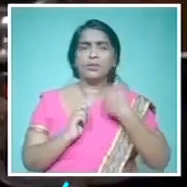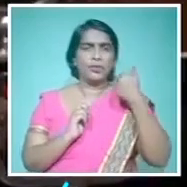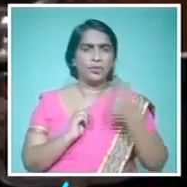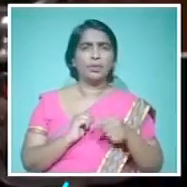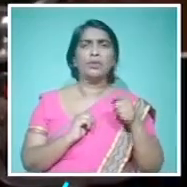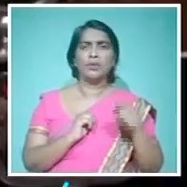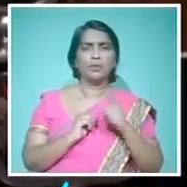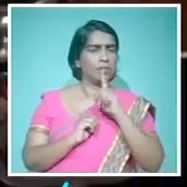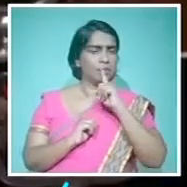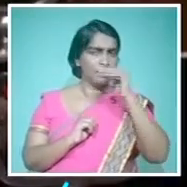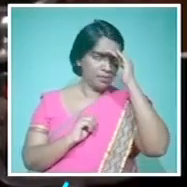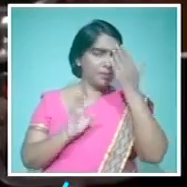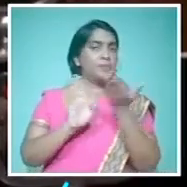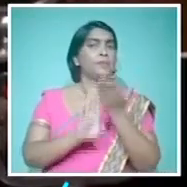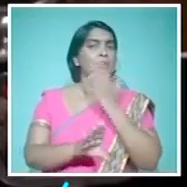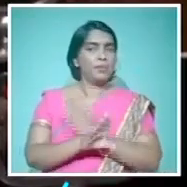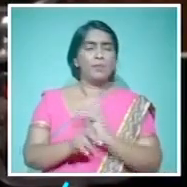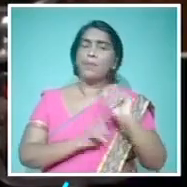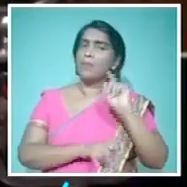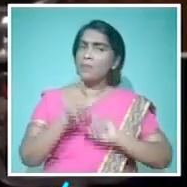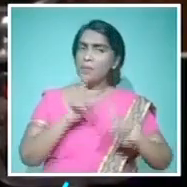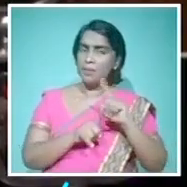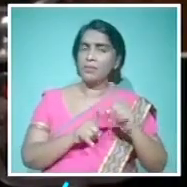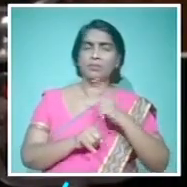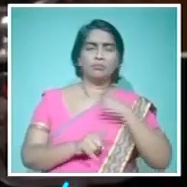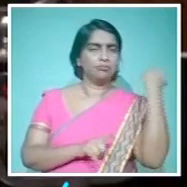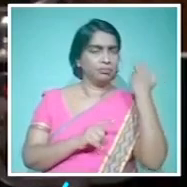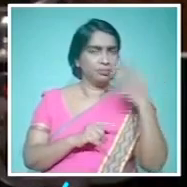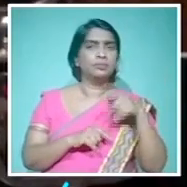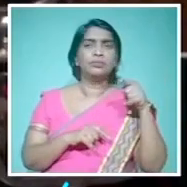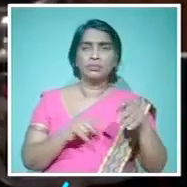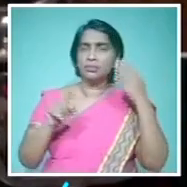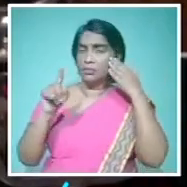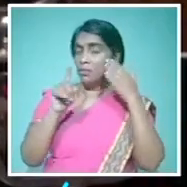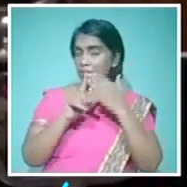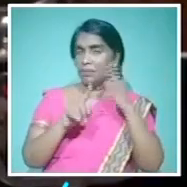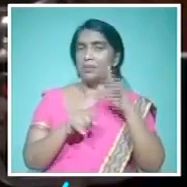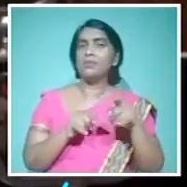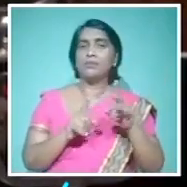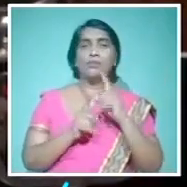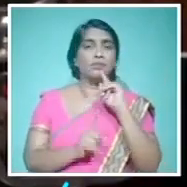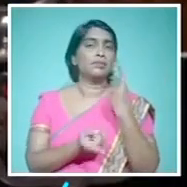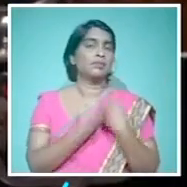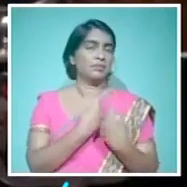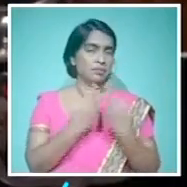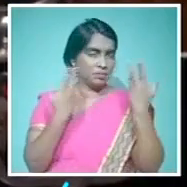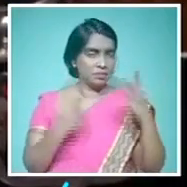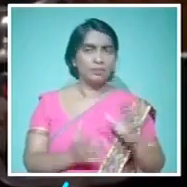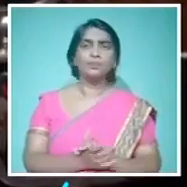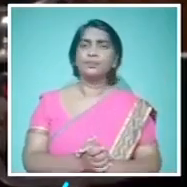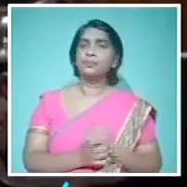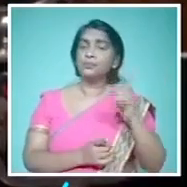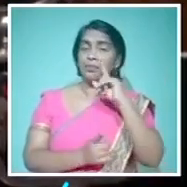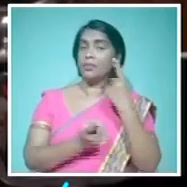කාරණයක්. කතානායකතුමනි මීට පෙරත් මේ පාර්ලිමේන්තුවේදී කතා වුණා මේ සිදුවීම සම්බන්ධයෙන් පරීක්ෂණයක් කළා. එතකොට